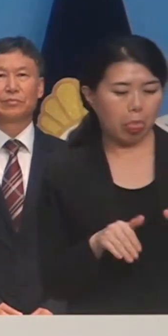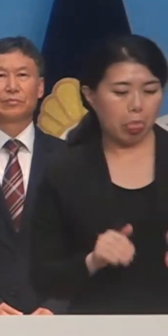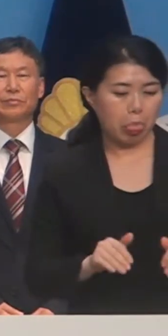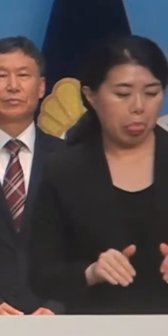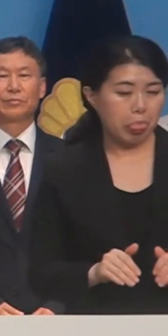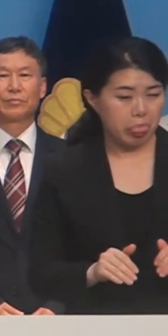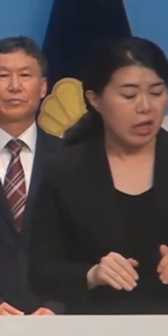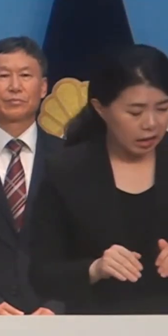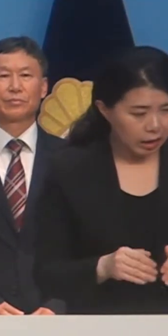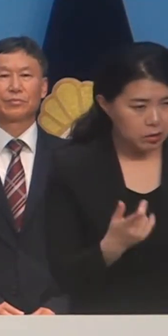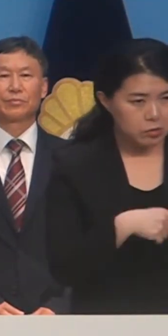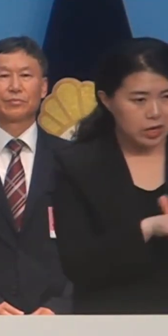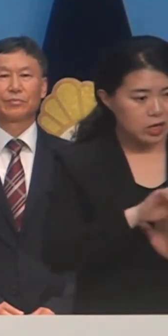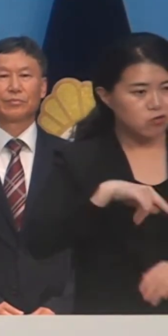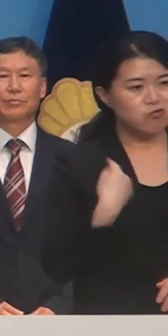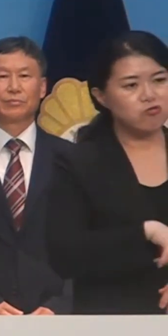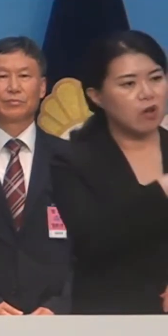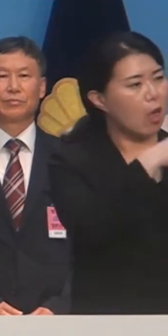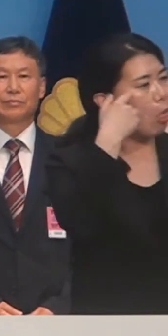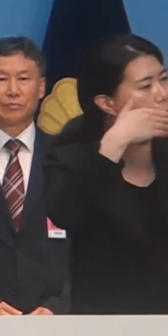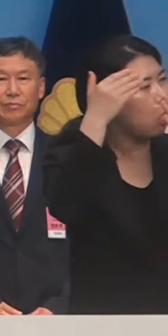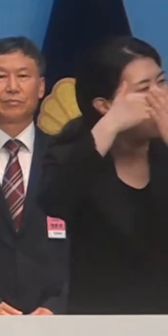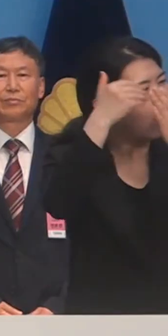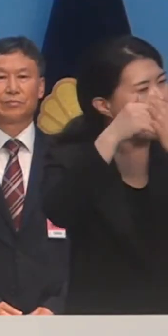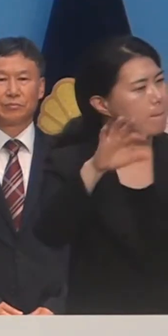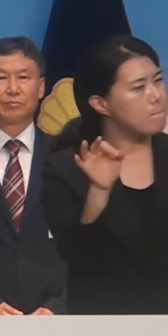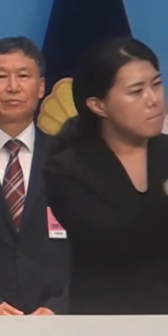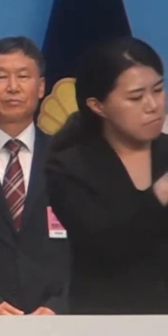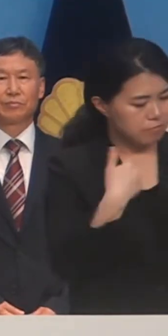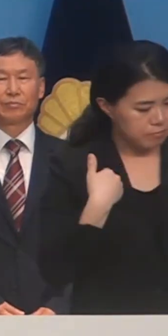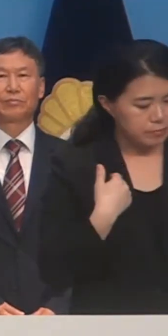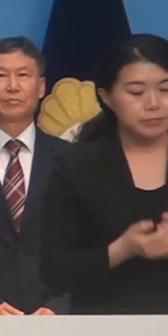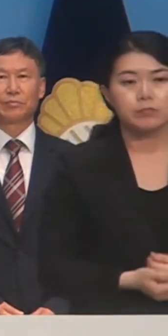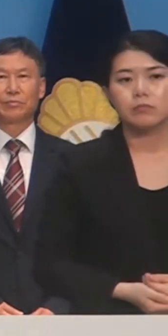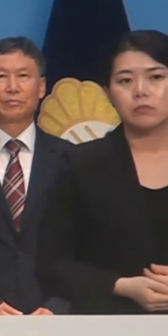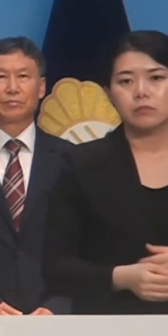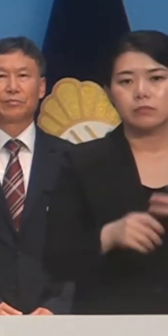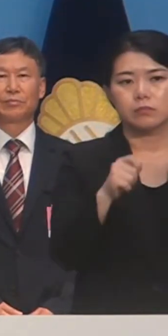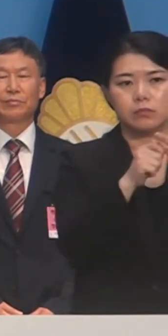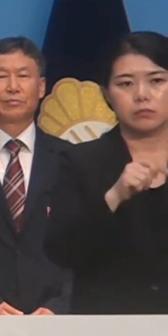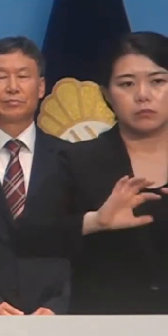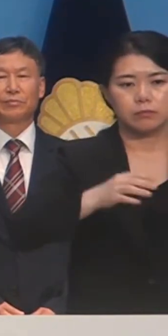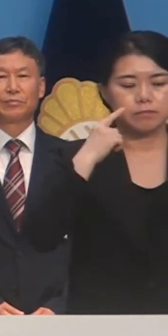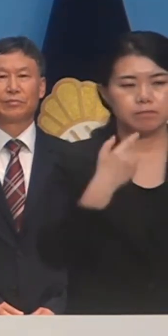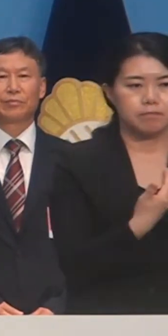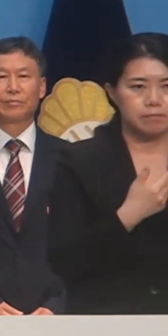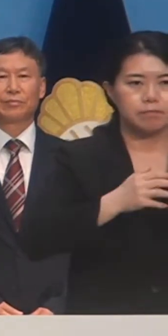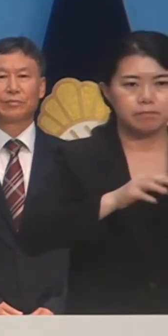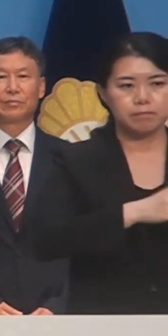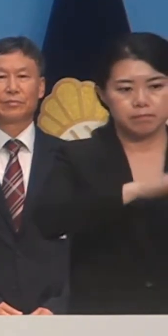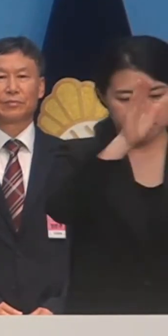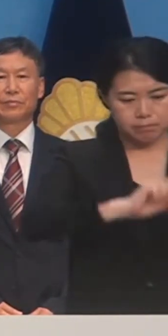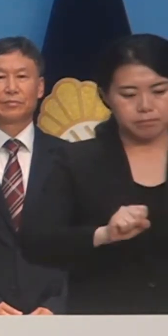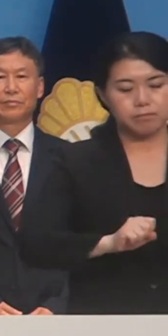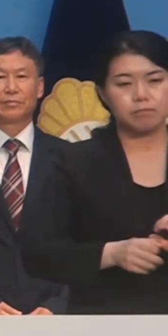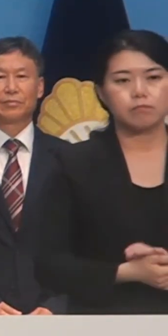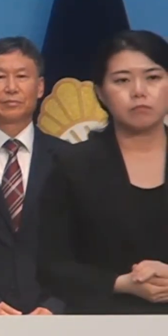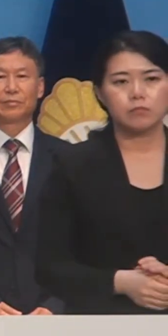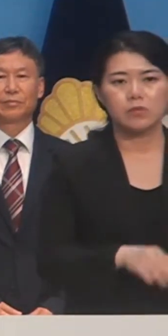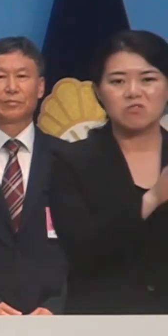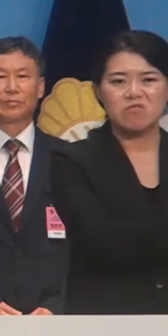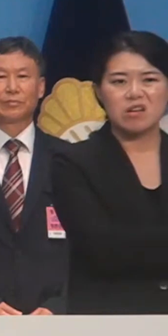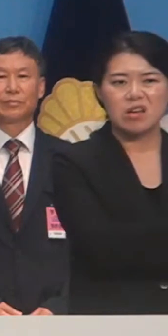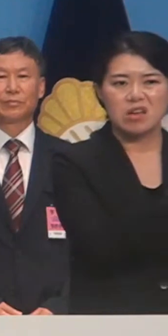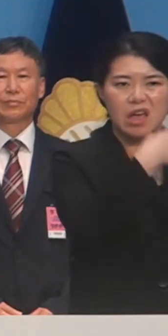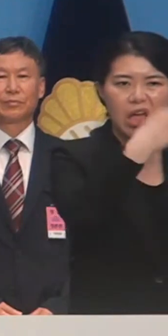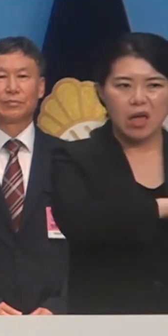속국화하려는 중공의 허황된 망상을 깨우쳐야 한다. 셋째, 반국가 세력 아웃 국민운동이다. 좌익